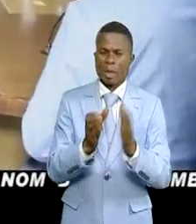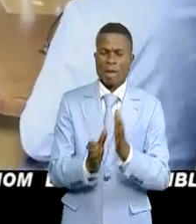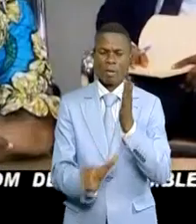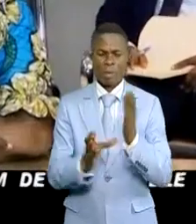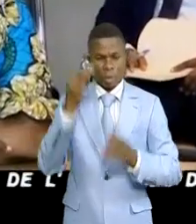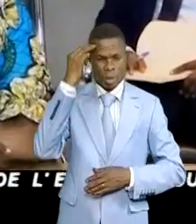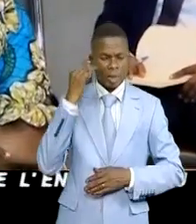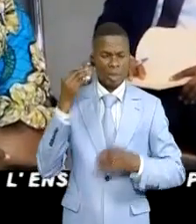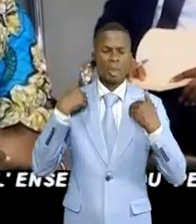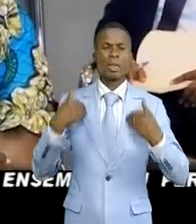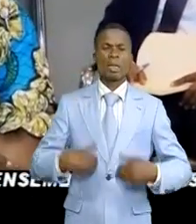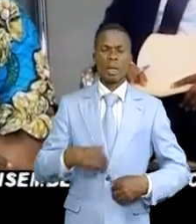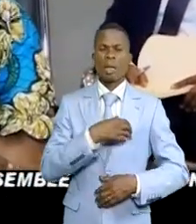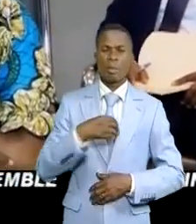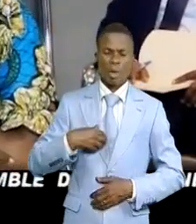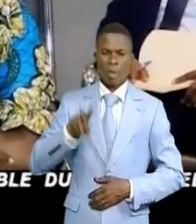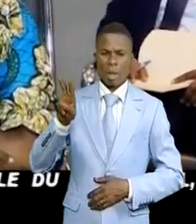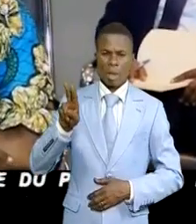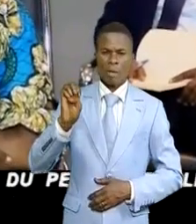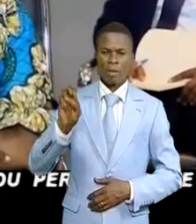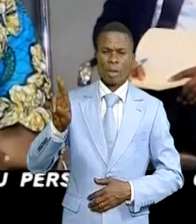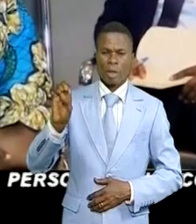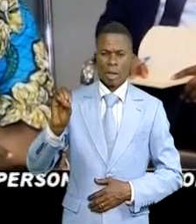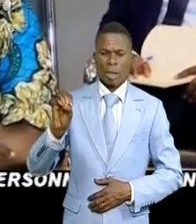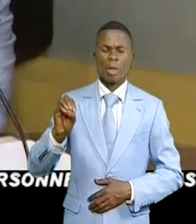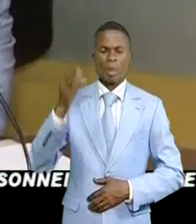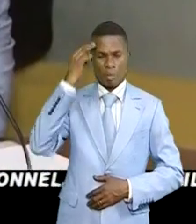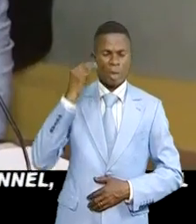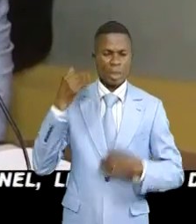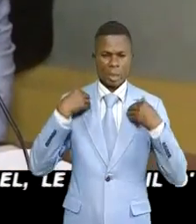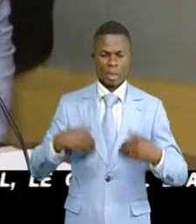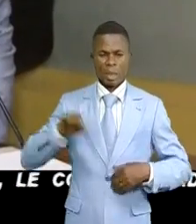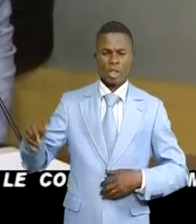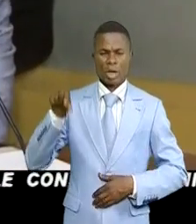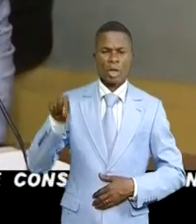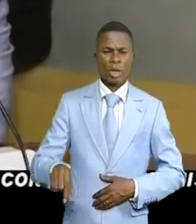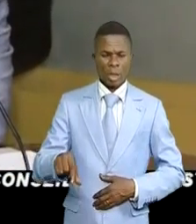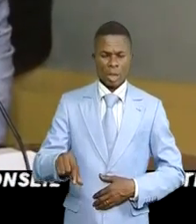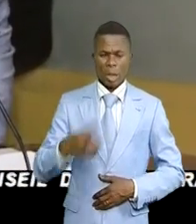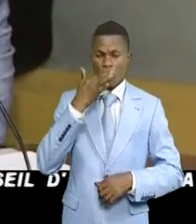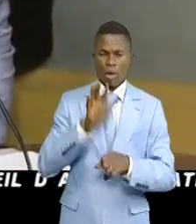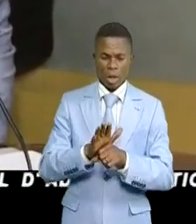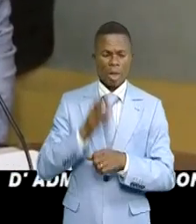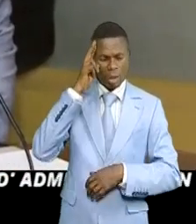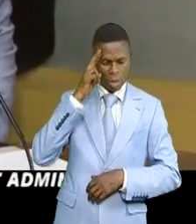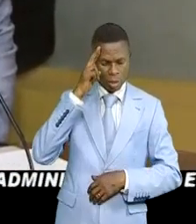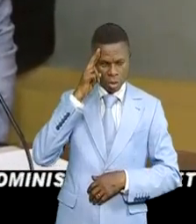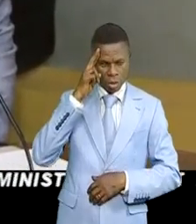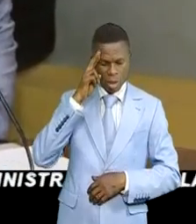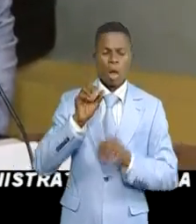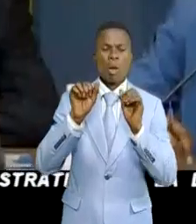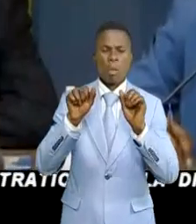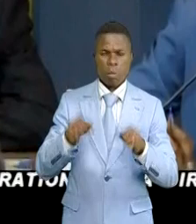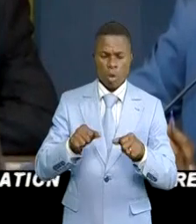Santé, Véronique Kilumbankoulou, le ministre de la Santé, Jean-Jacques Mbungani, a promis de réfléchir sur la